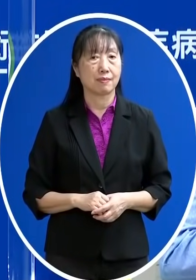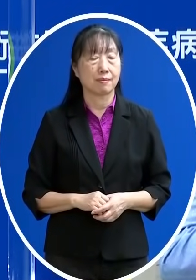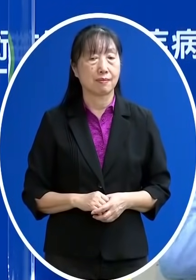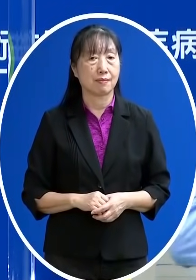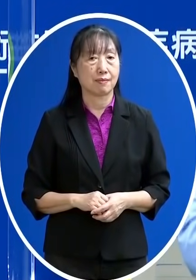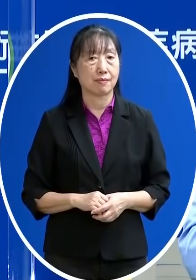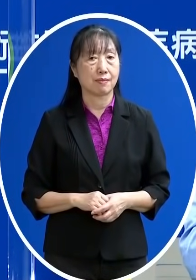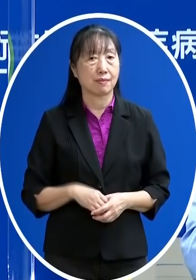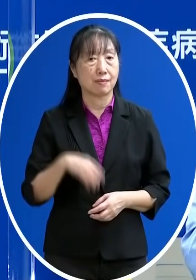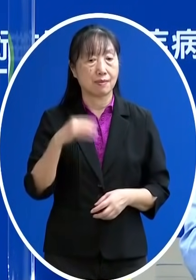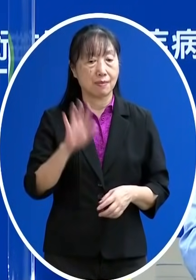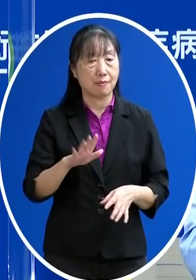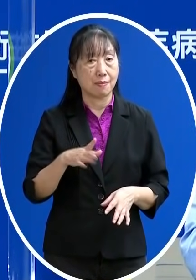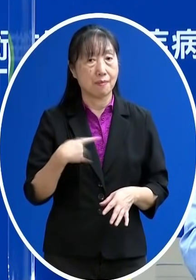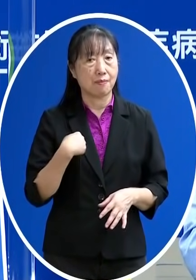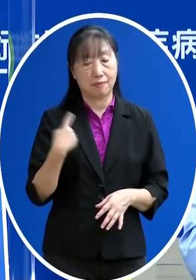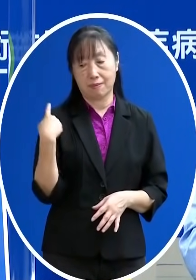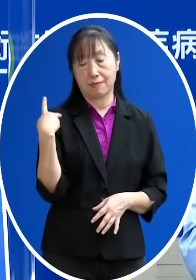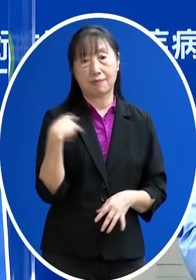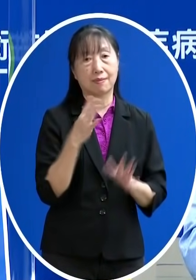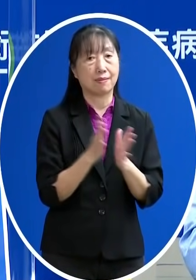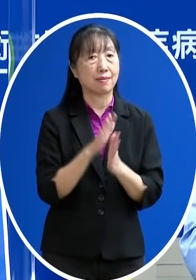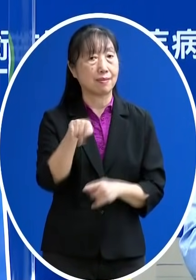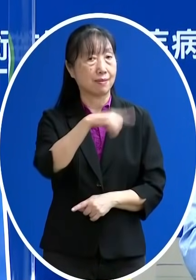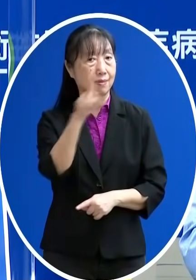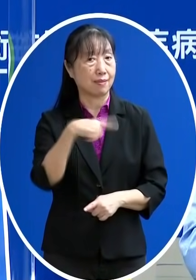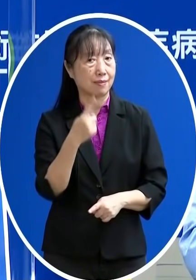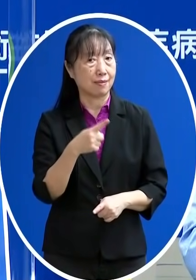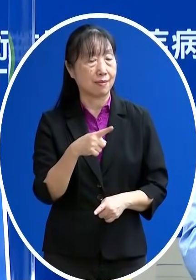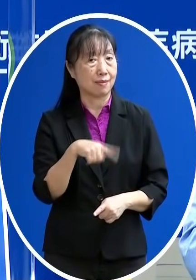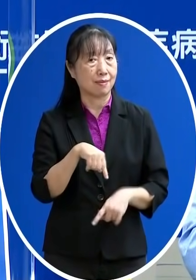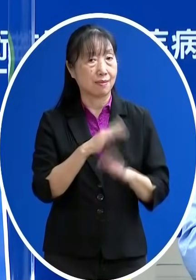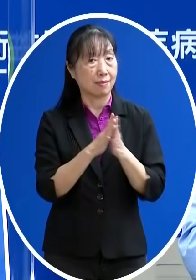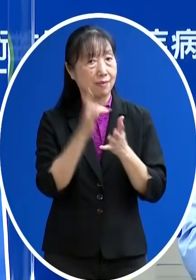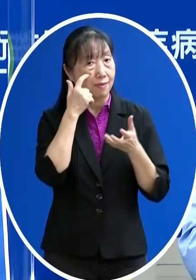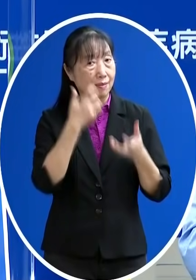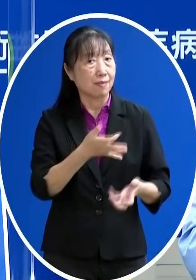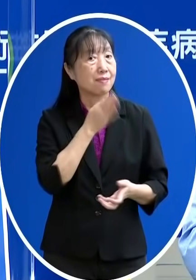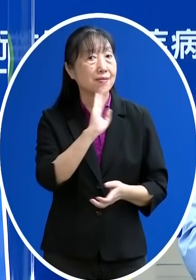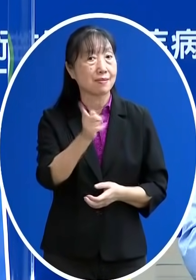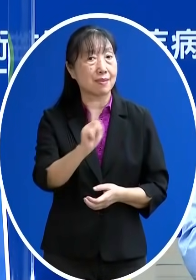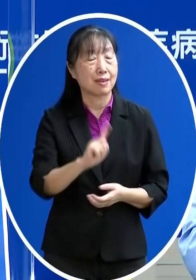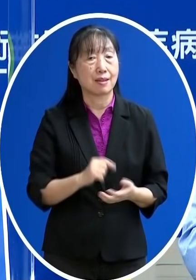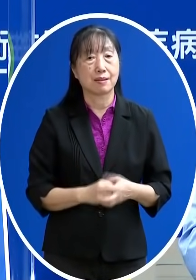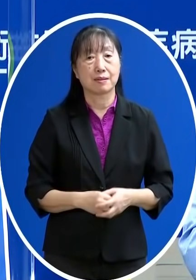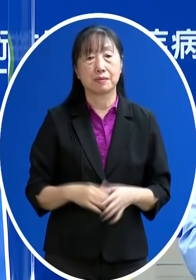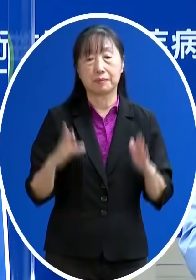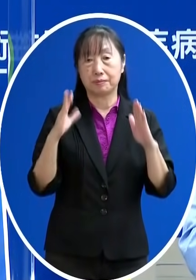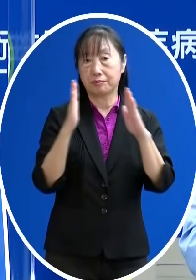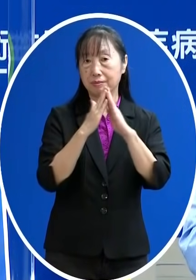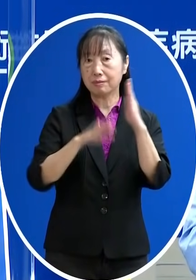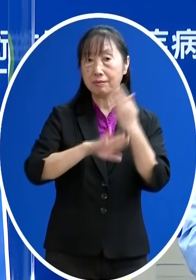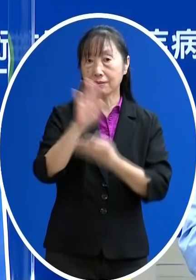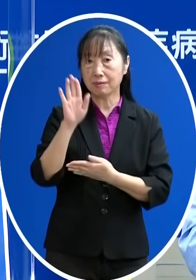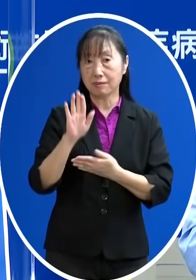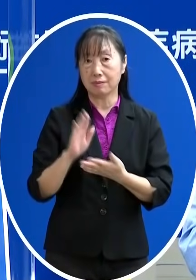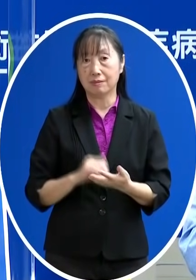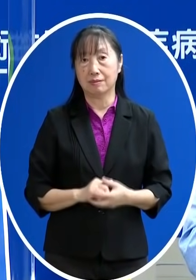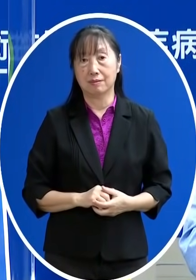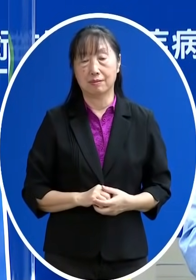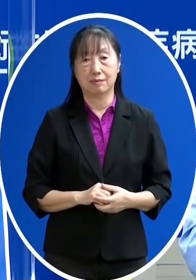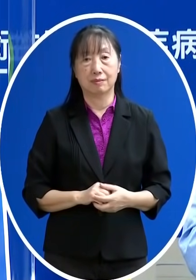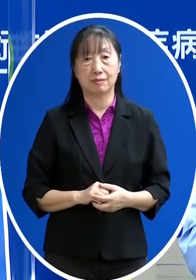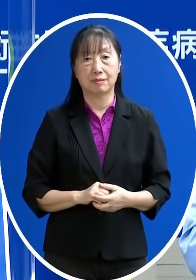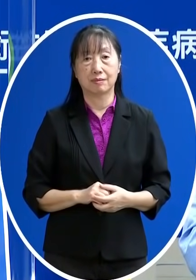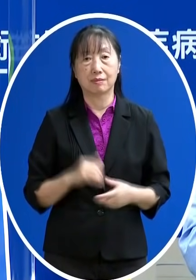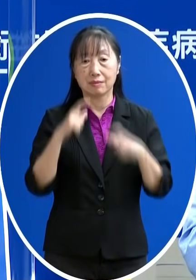好，另外哈，这两天哈，大家都很关心的一个议题哈，那就是在户外哈，是不是有一些相关的